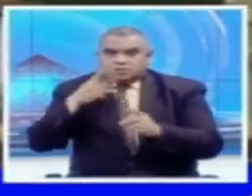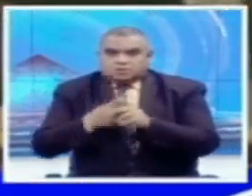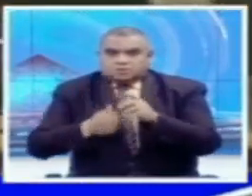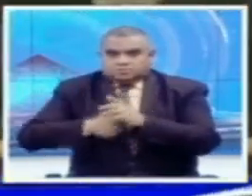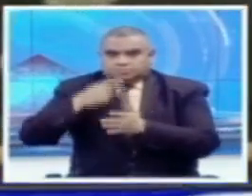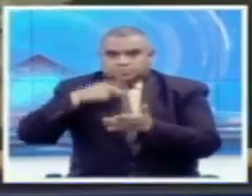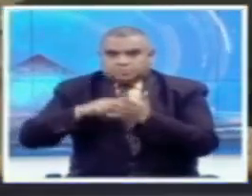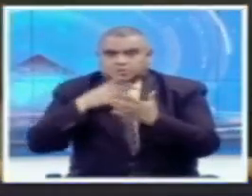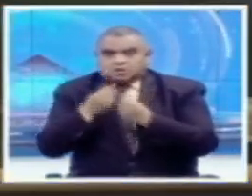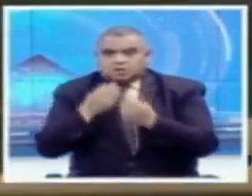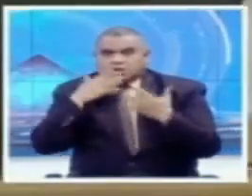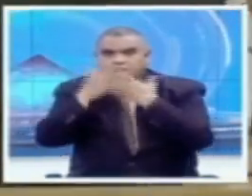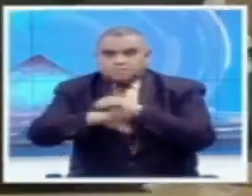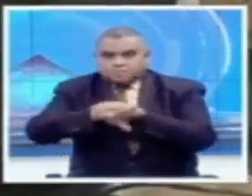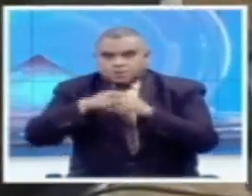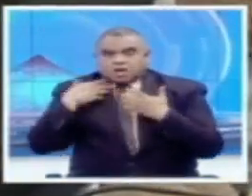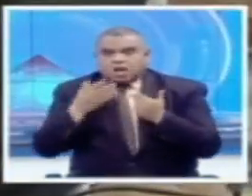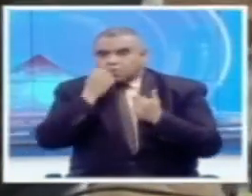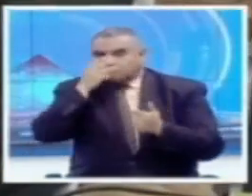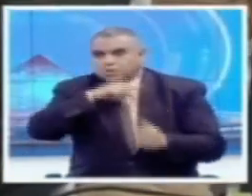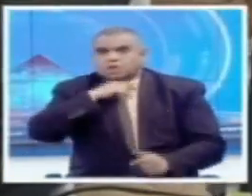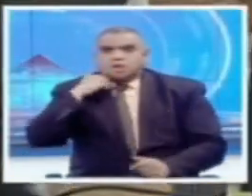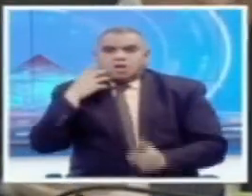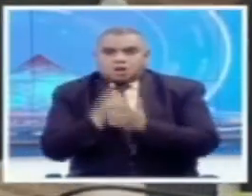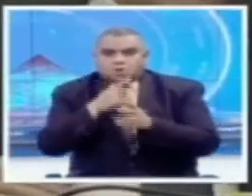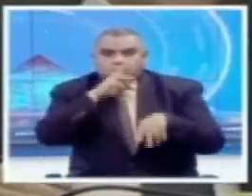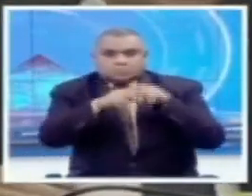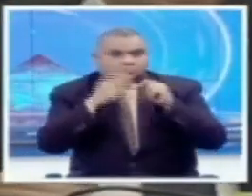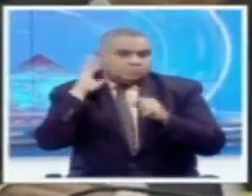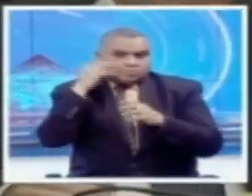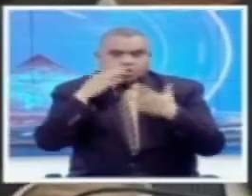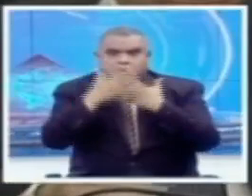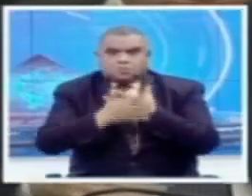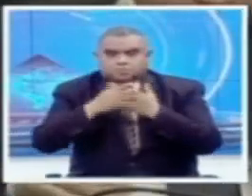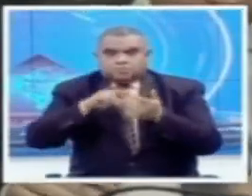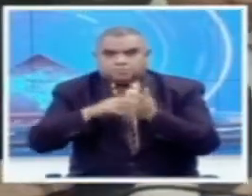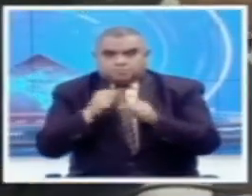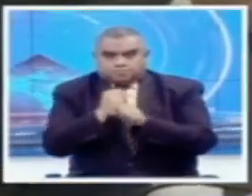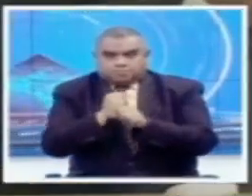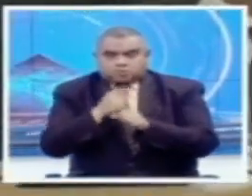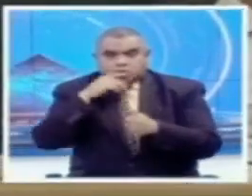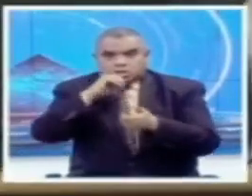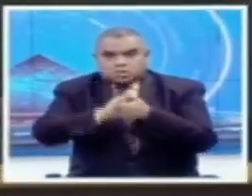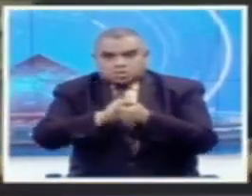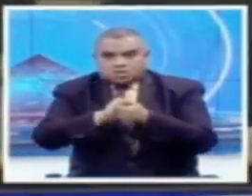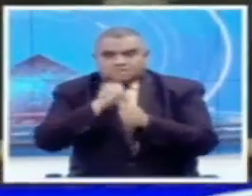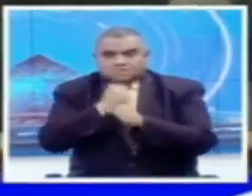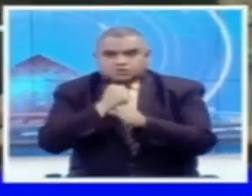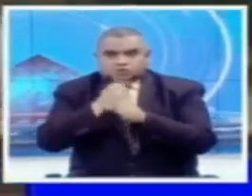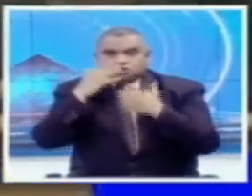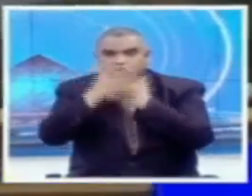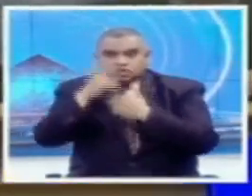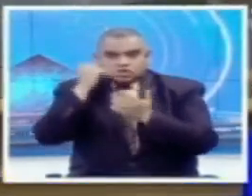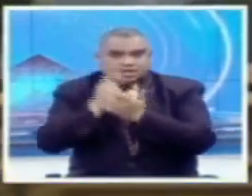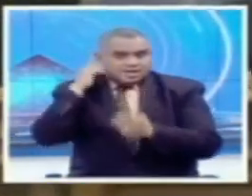لتطوير مشروع إنتاج الهيدروجين الأخضر وشرائه من المشروع. وبمقتضى الاتفاقية الأولى، ستتولى شركة